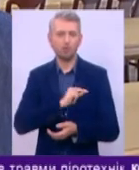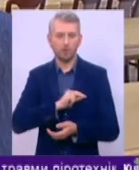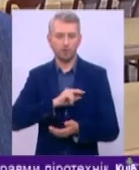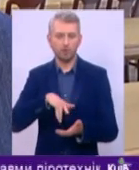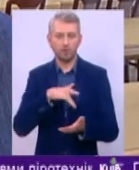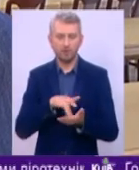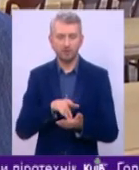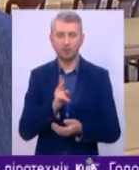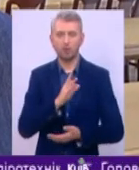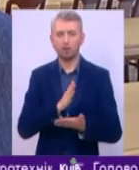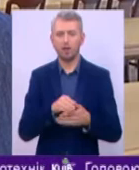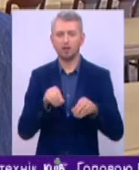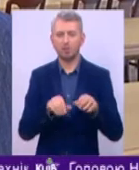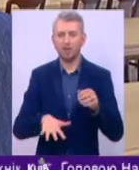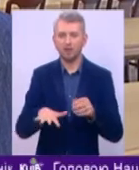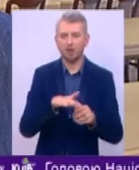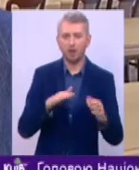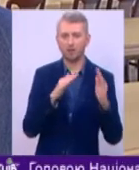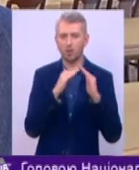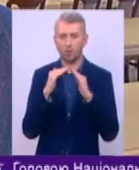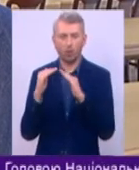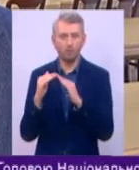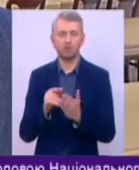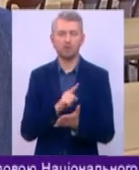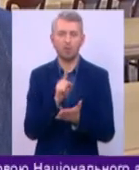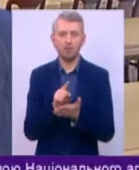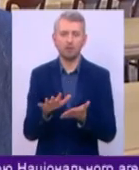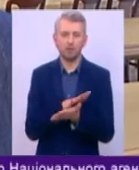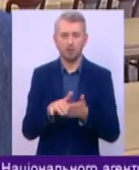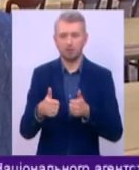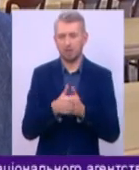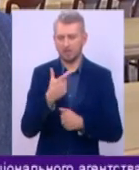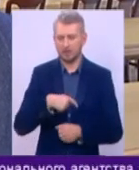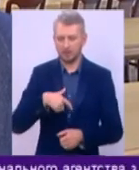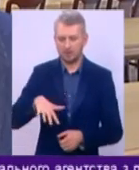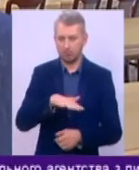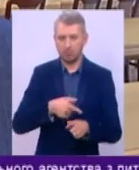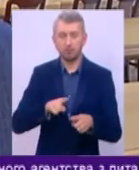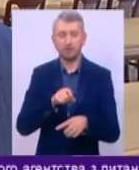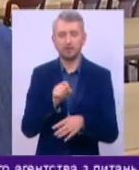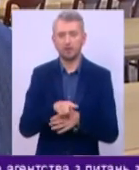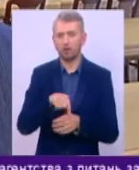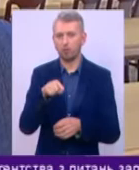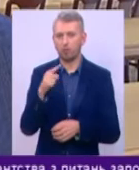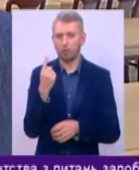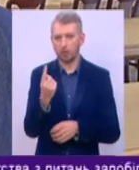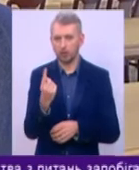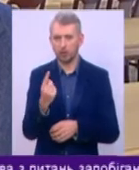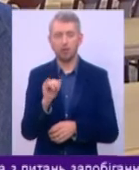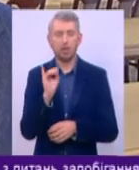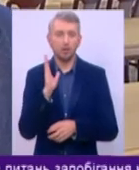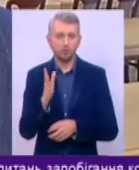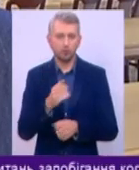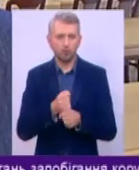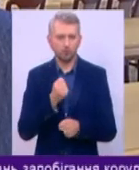має земельні ділянки, нерухомість, повинен прибрати біля себе. Це завдання номер один і будемо